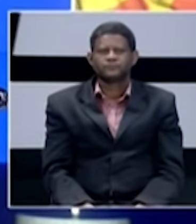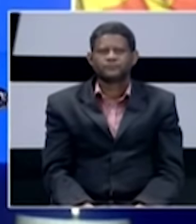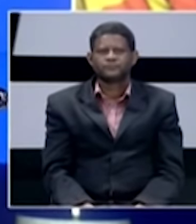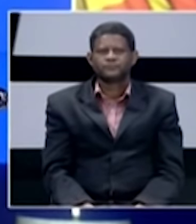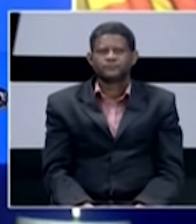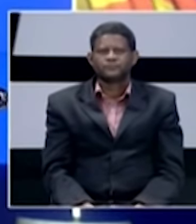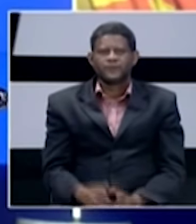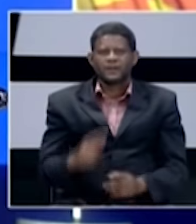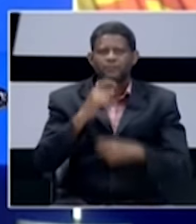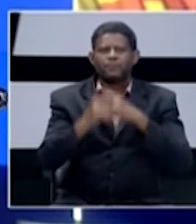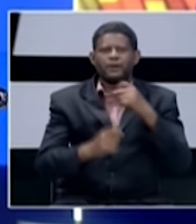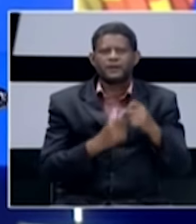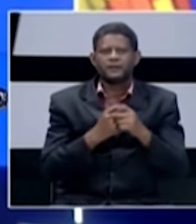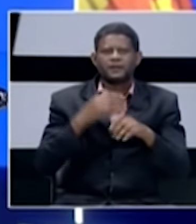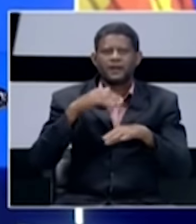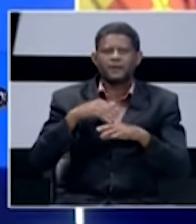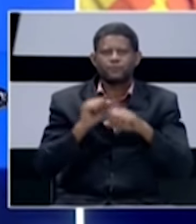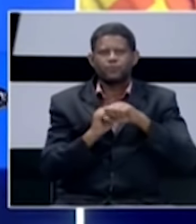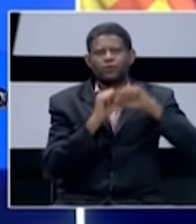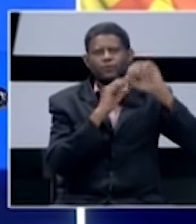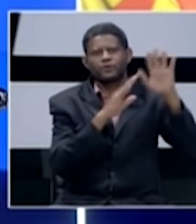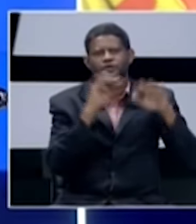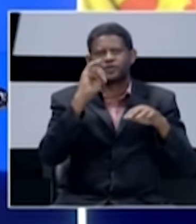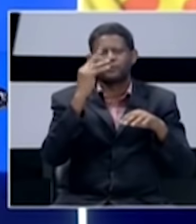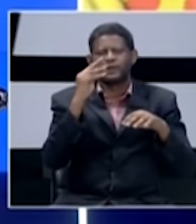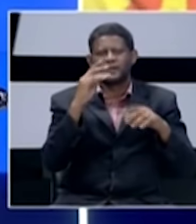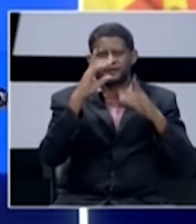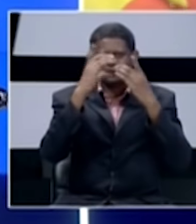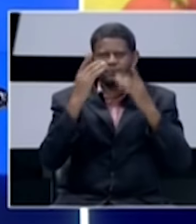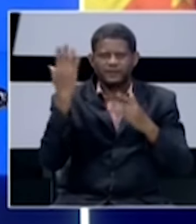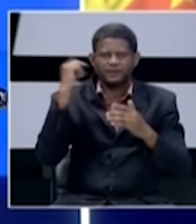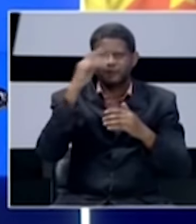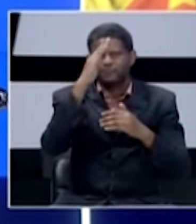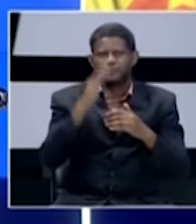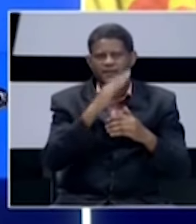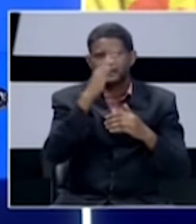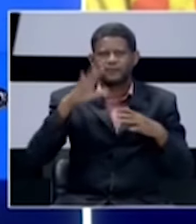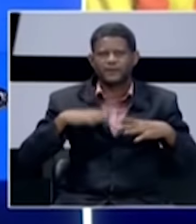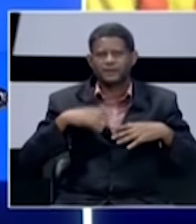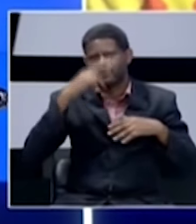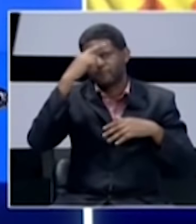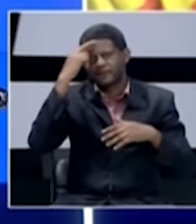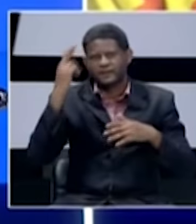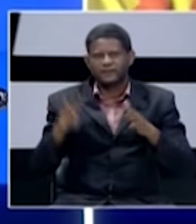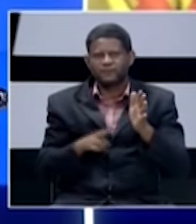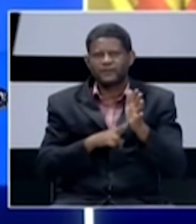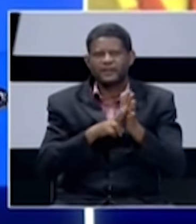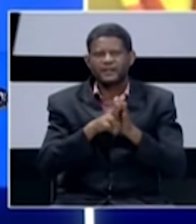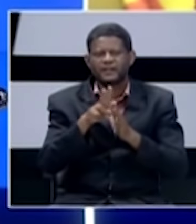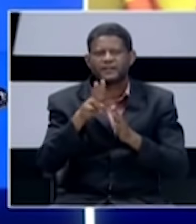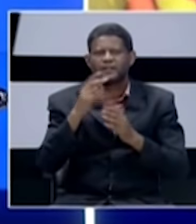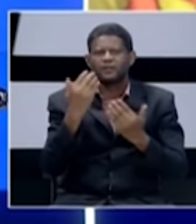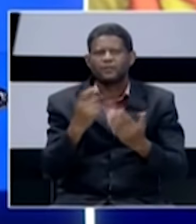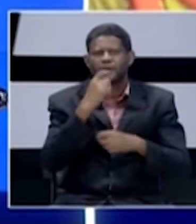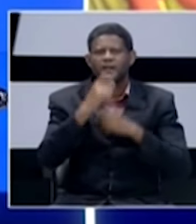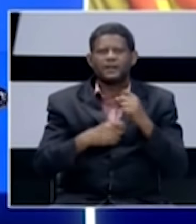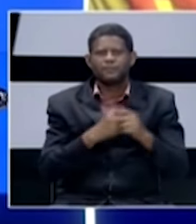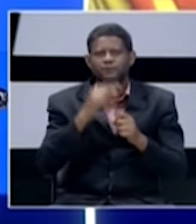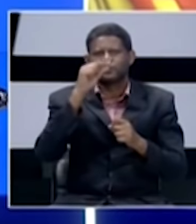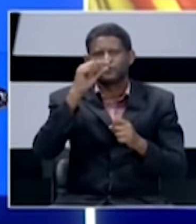ببعمتو عب قوبوش عم عاز كايرز نبرا كوابرا بعال مسكال بمخنيات لبرا فيروس كورونا لوم عامت بوحدة سبات